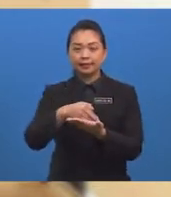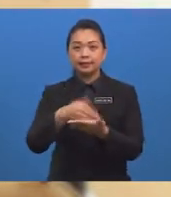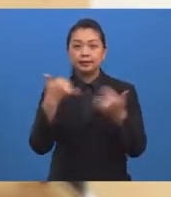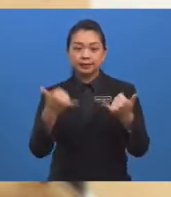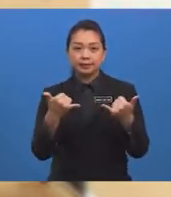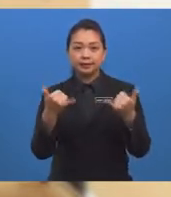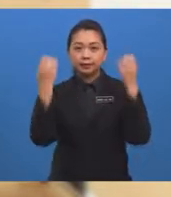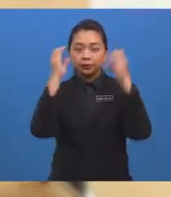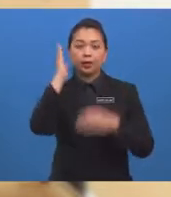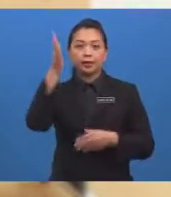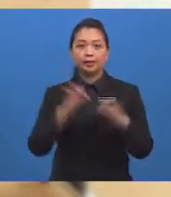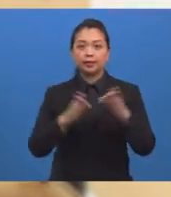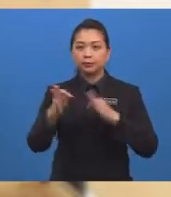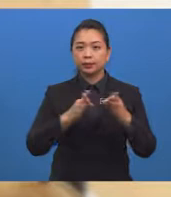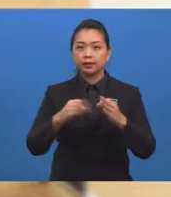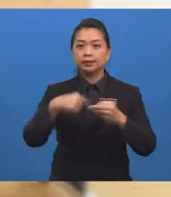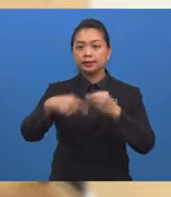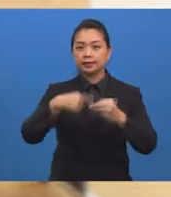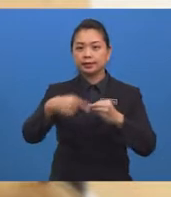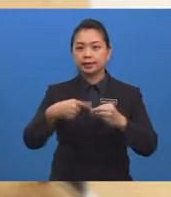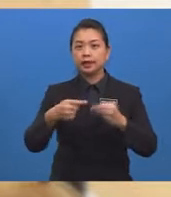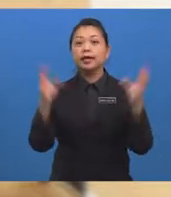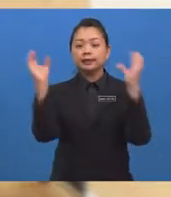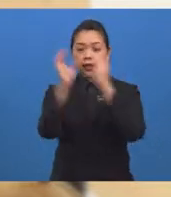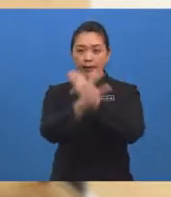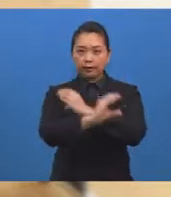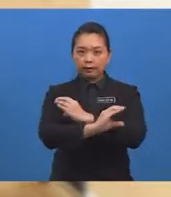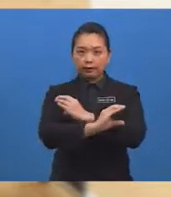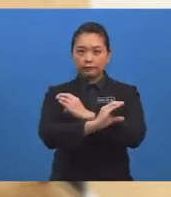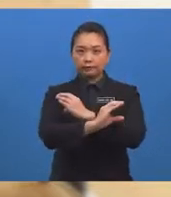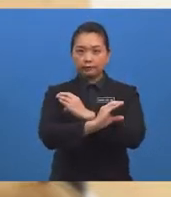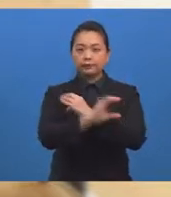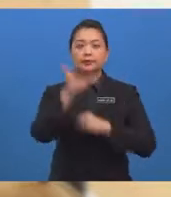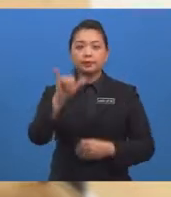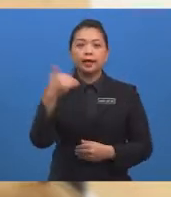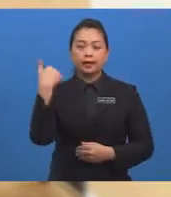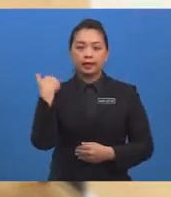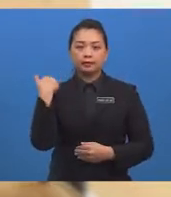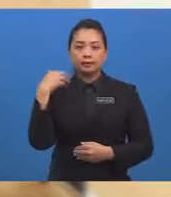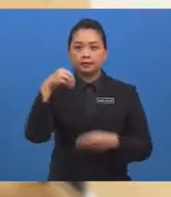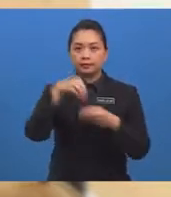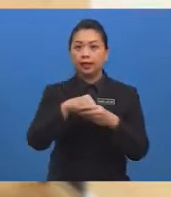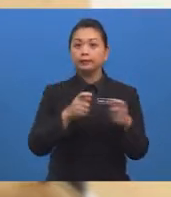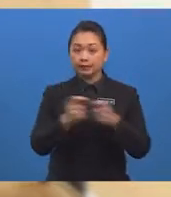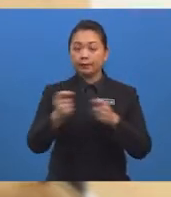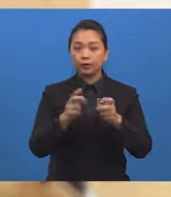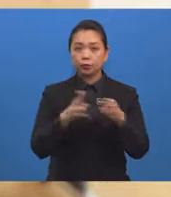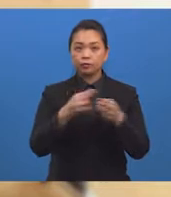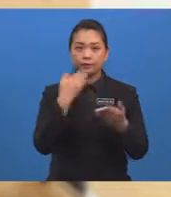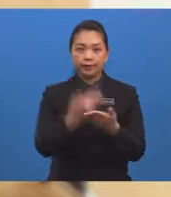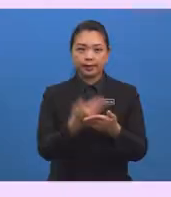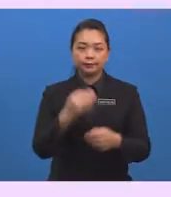seterusnya cikgu akan menerangkan tentang cabaran-cabaran yang terdapat dalam tadbir urus baik.